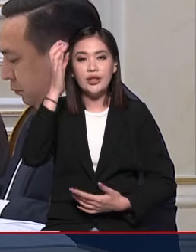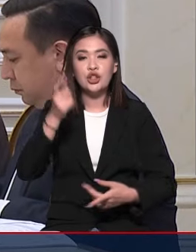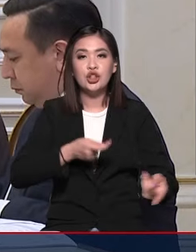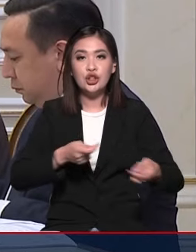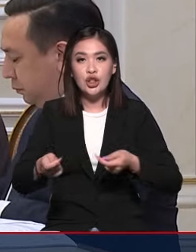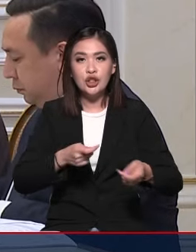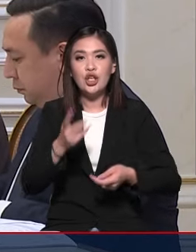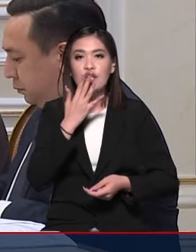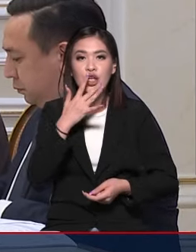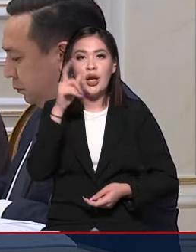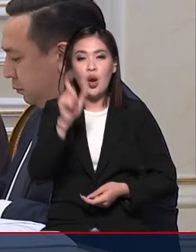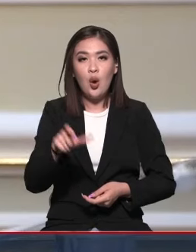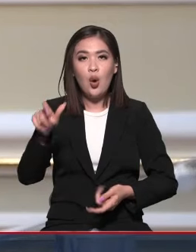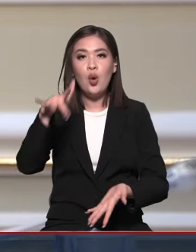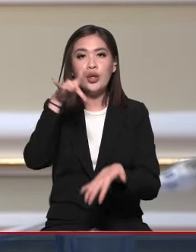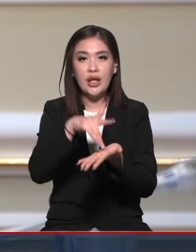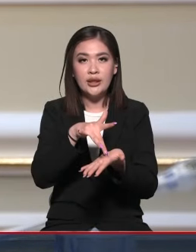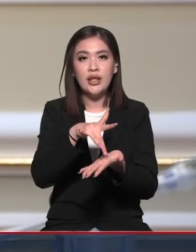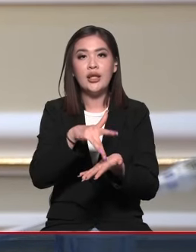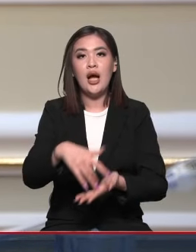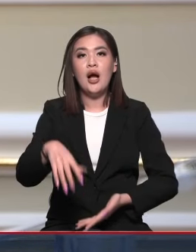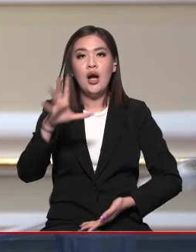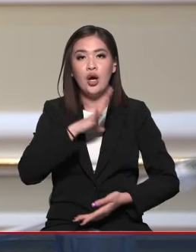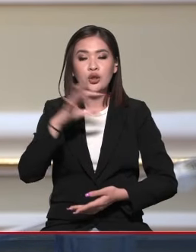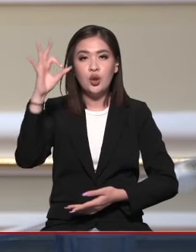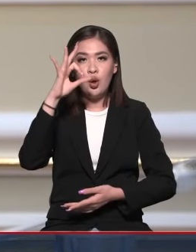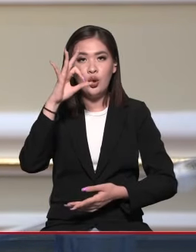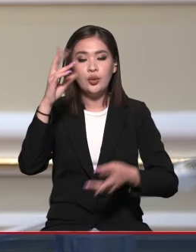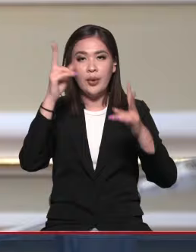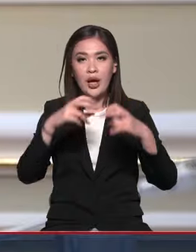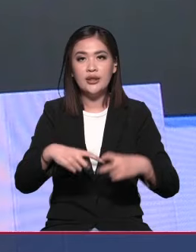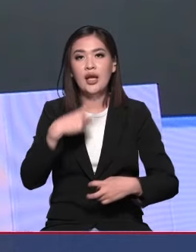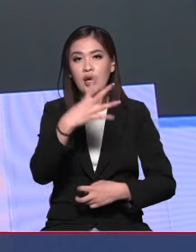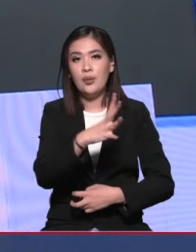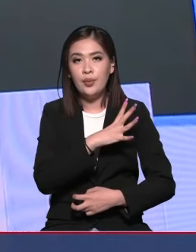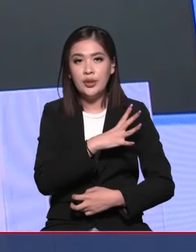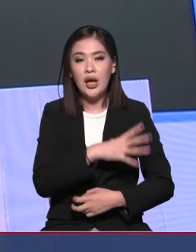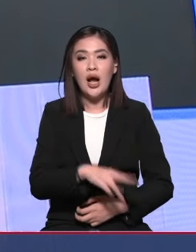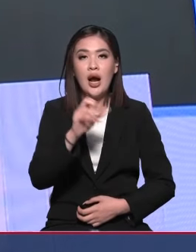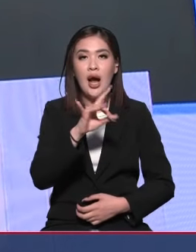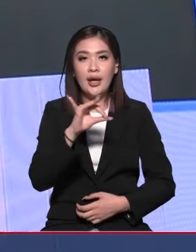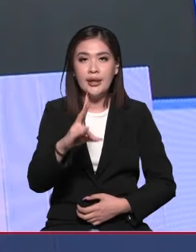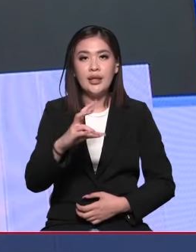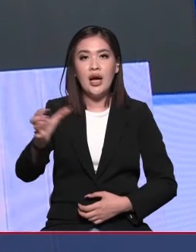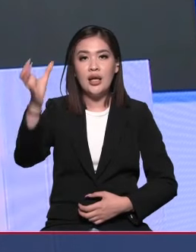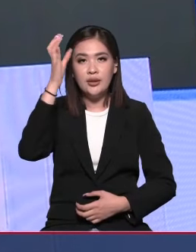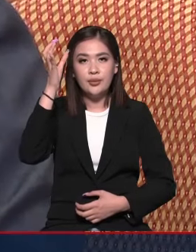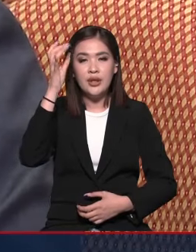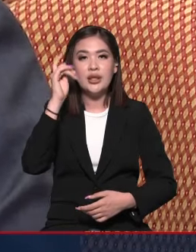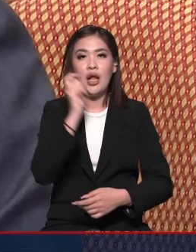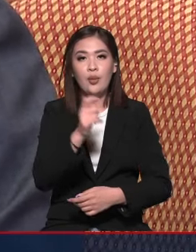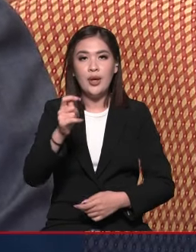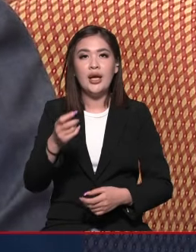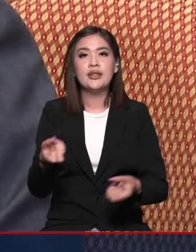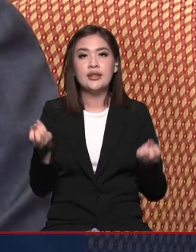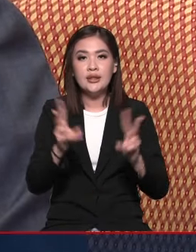жетекші шетелді ғылыми орталықтарда ғылыми тағылымдамадан өту мәселесі қаралды. Ерлан Қарин ғылыми тағылымдамаға